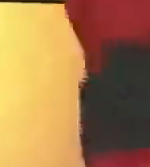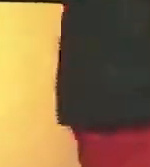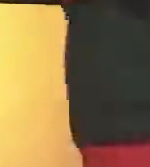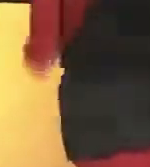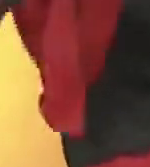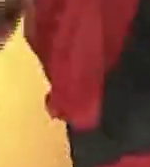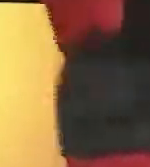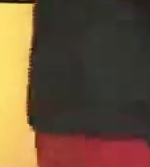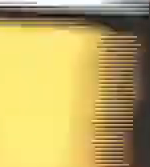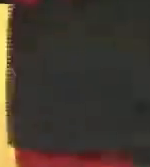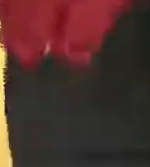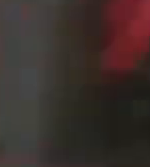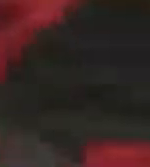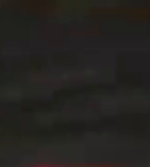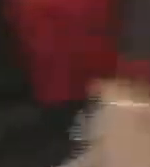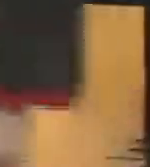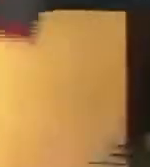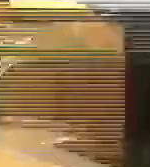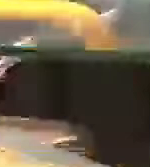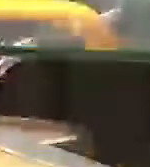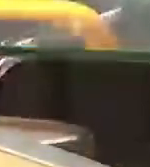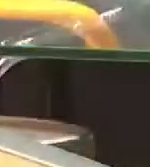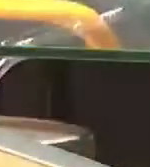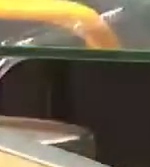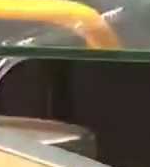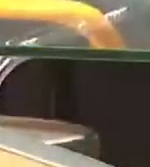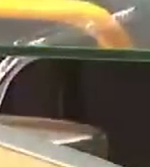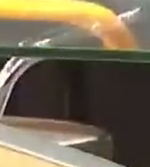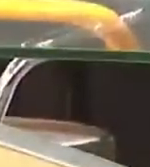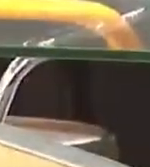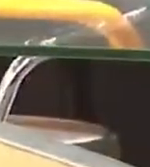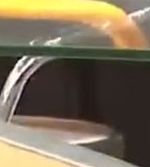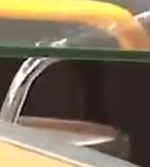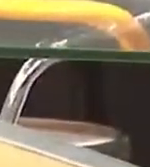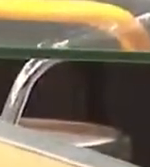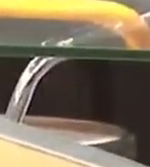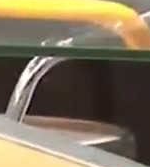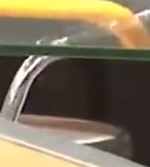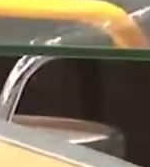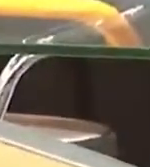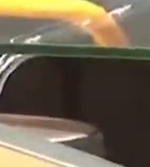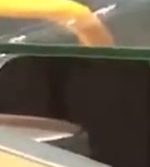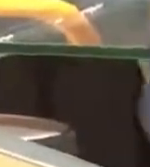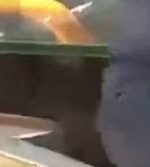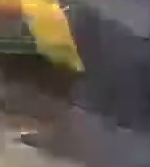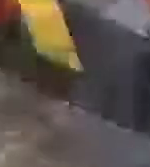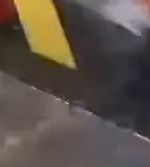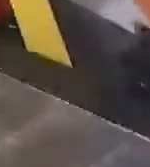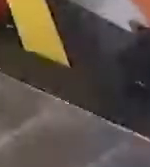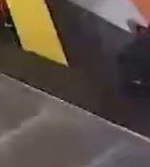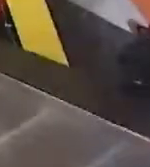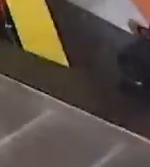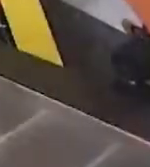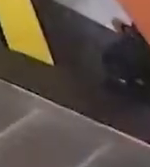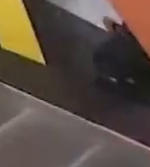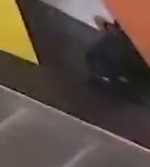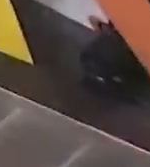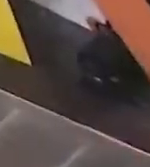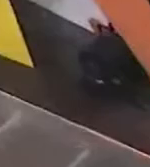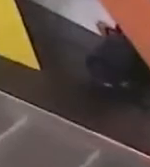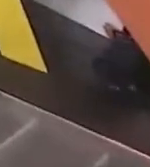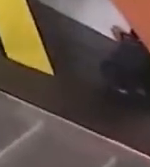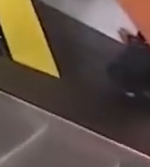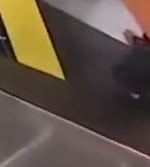na ang tatama ama sala matat ikaw ang agiwan